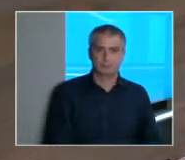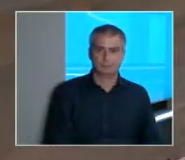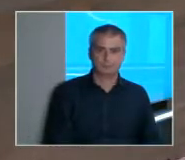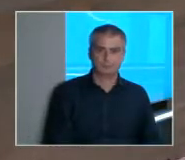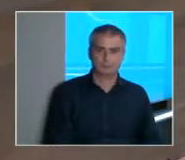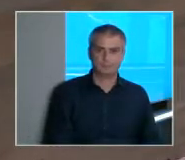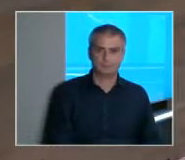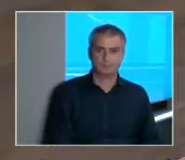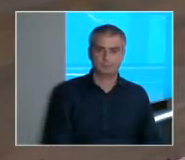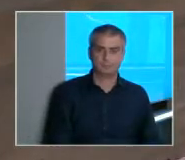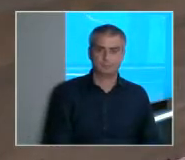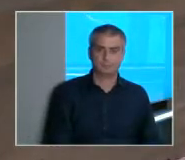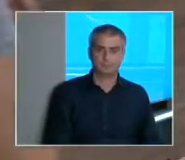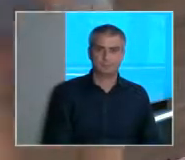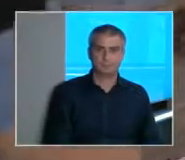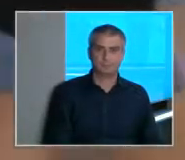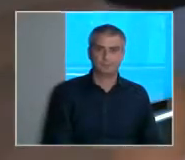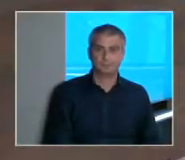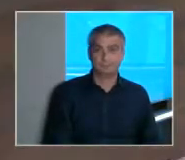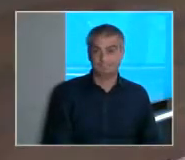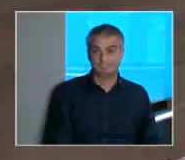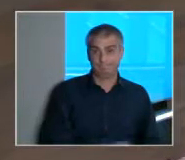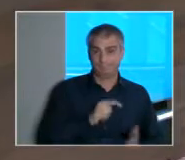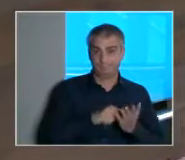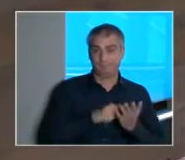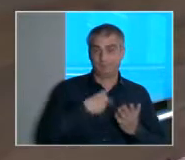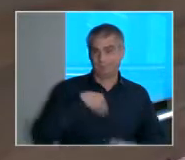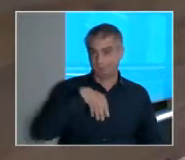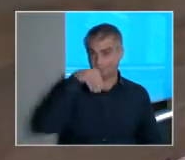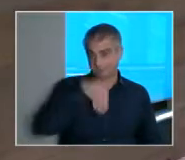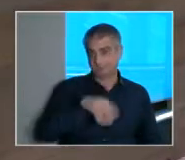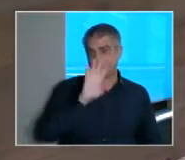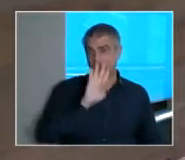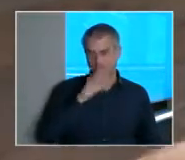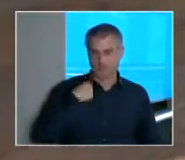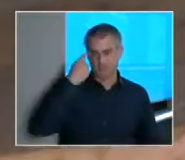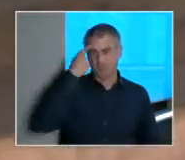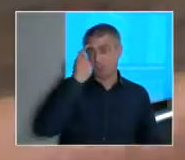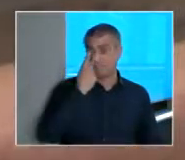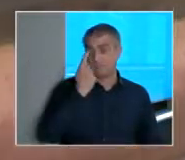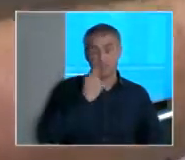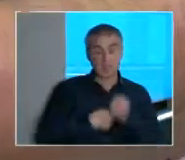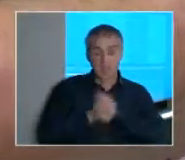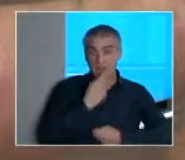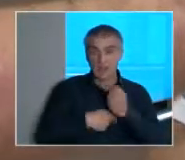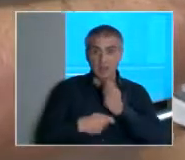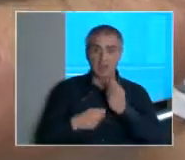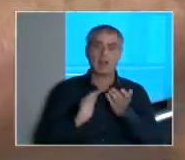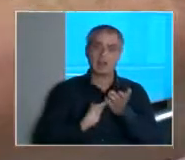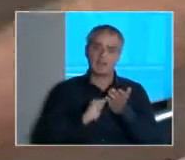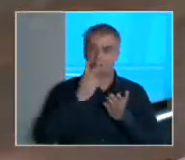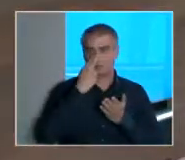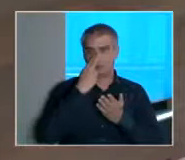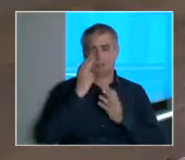תשמע, אני רוצה להגיד לך, כיוון שבחרתי בביבי, אני יודעת שמבחינת הכלכלה, לפחות הוא